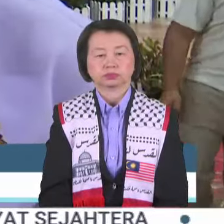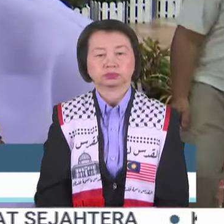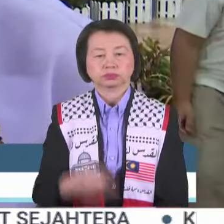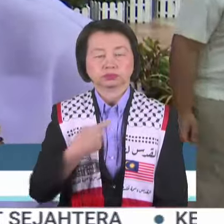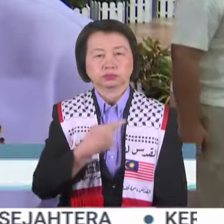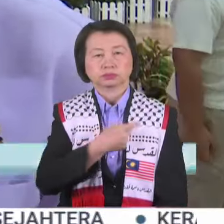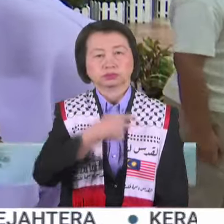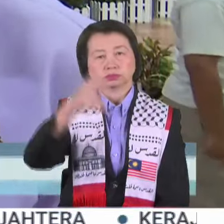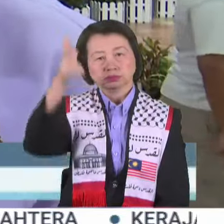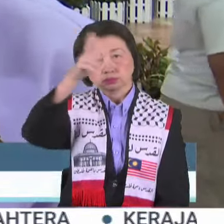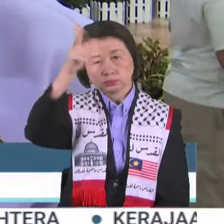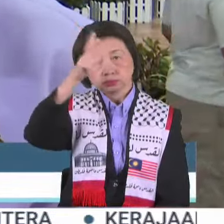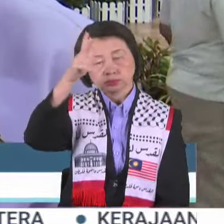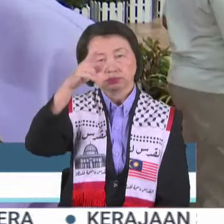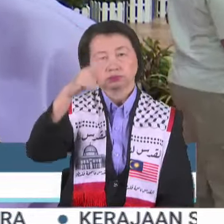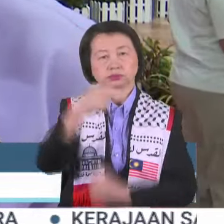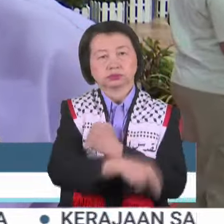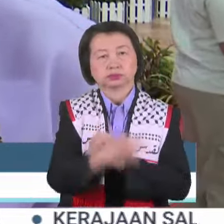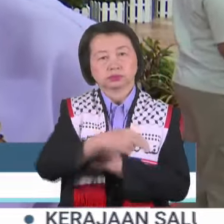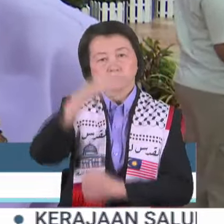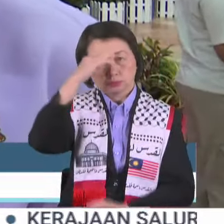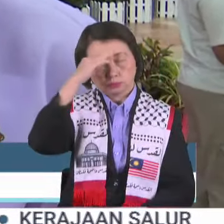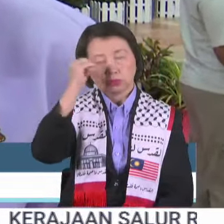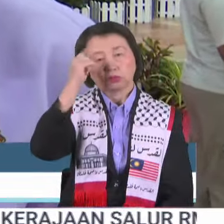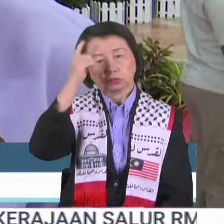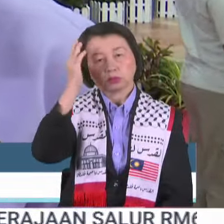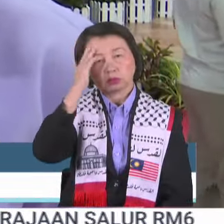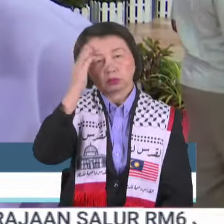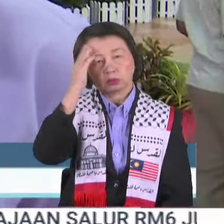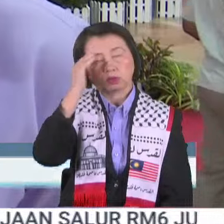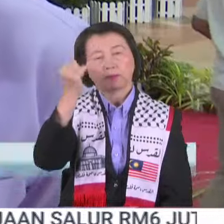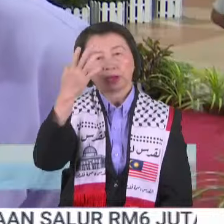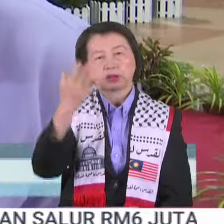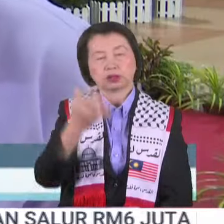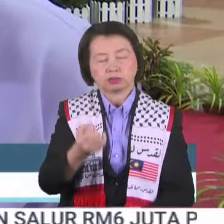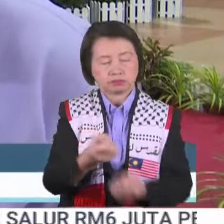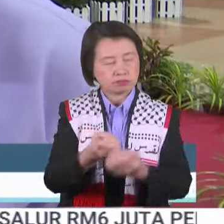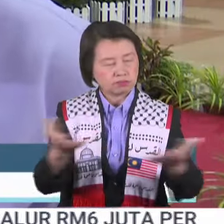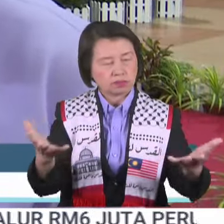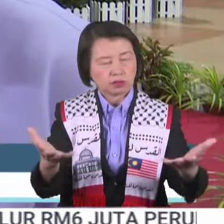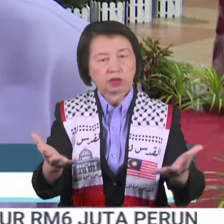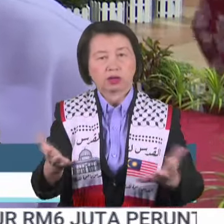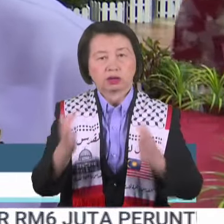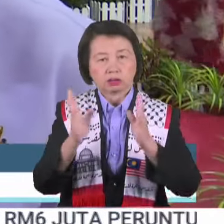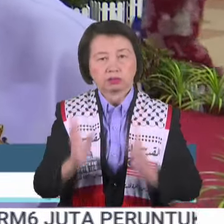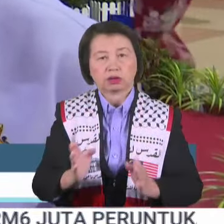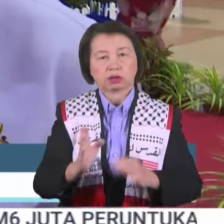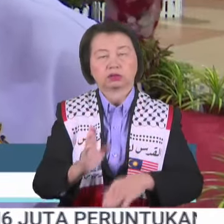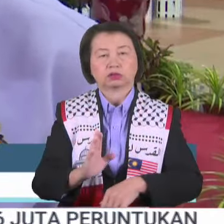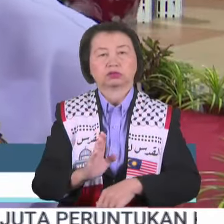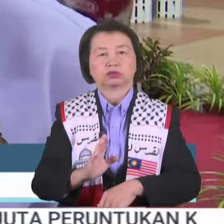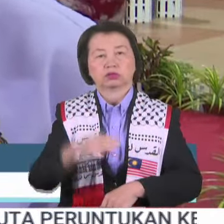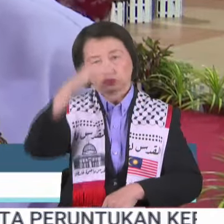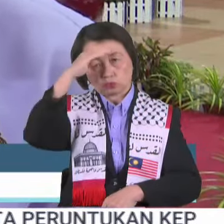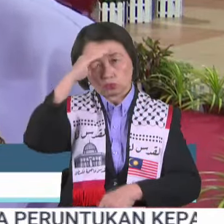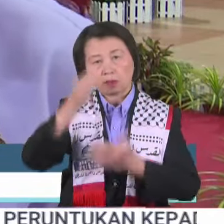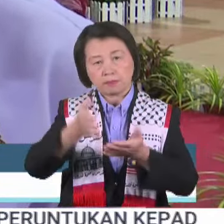Kita di peringkat kerajaan ini, kita sedar dan faham banyak di kalangan bangsa Johor